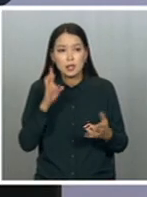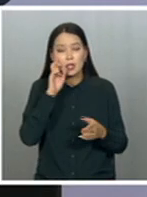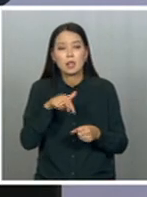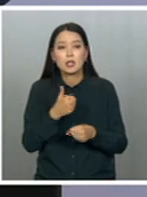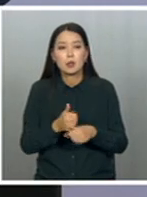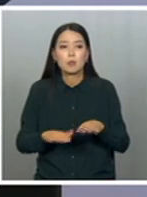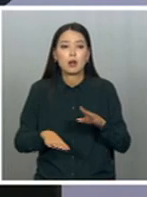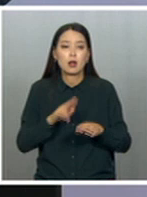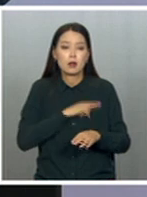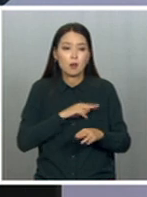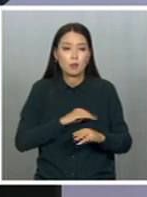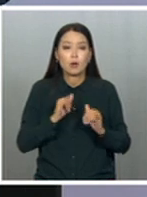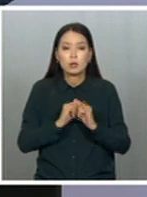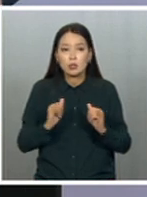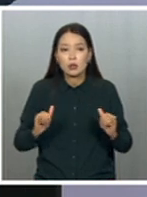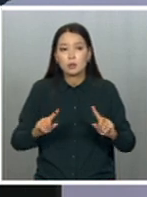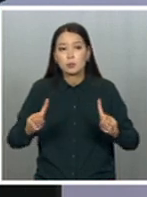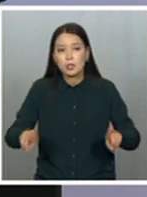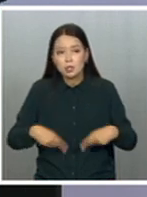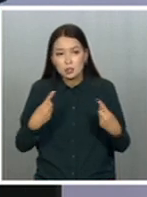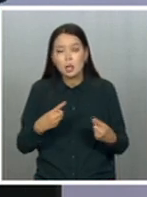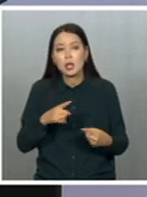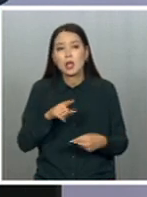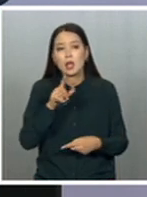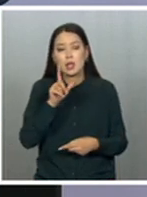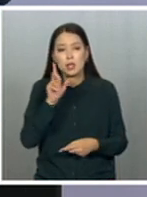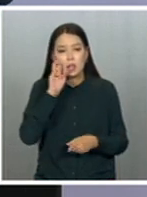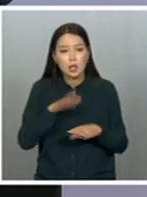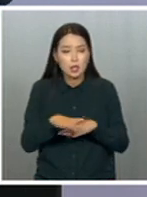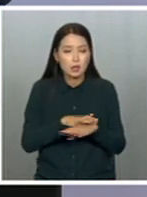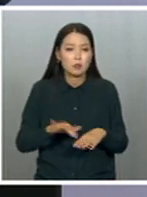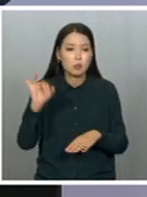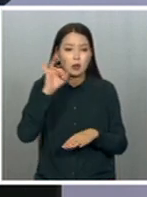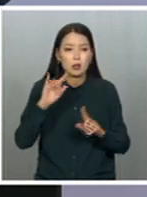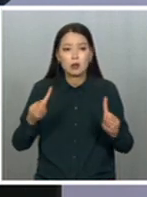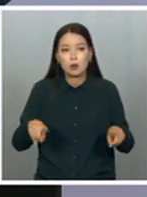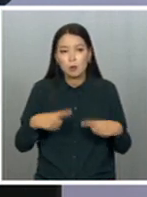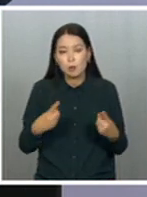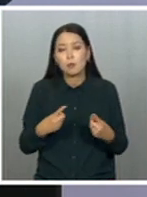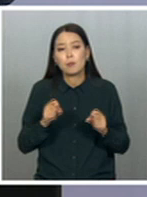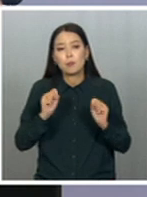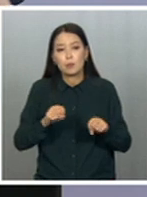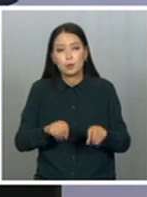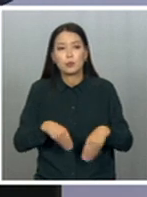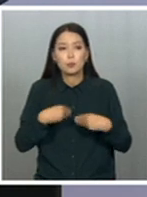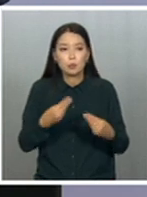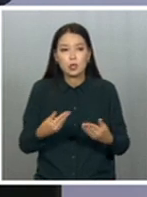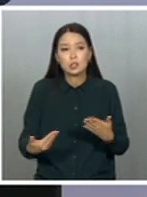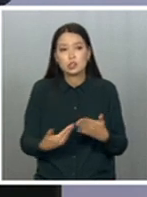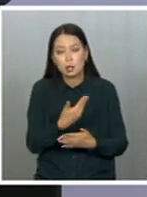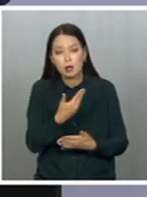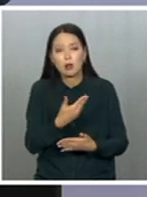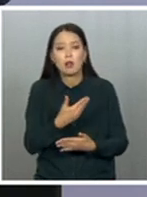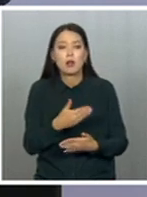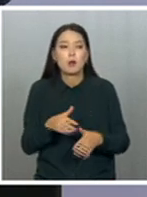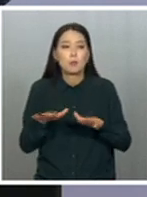кәсіпорындардың дамуын жаңа деңгейге көтеріп, ел азаматтарының табысын еселей түсуге де мүмкіндік беріп, жаңа жұмыс орындарын